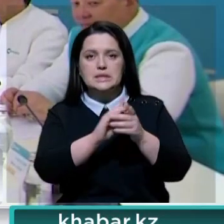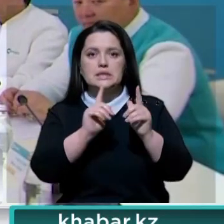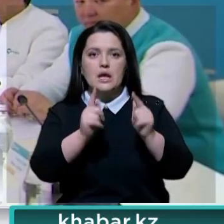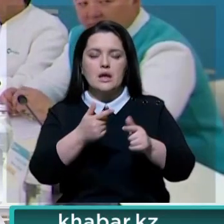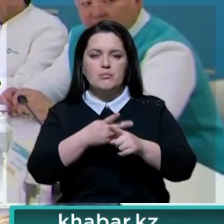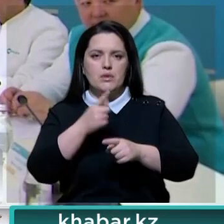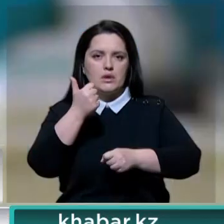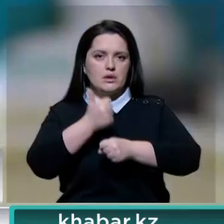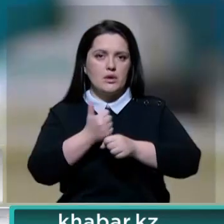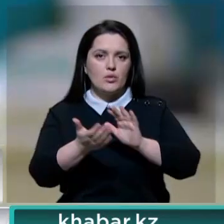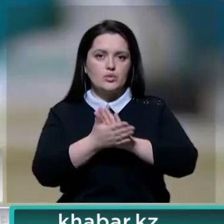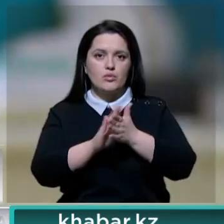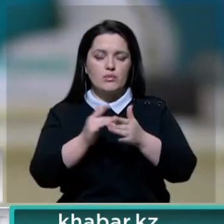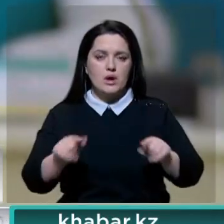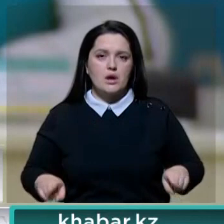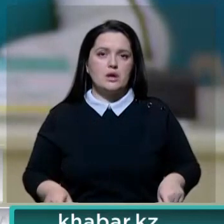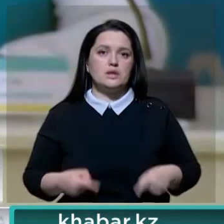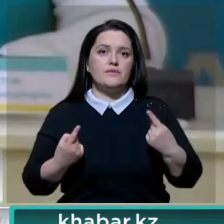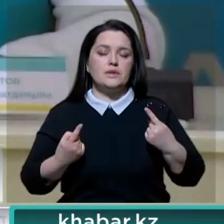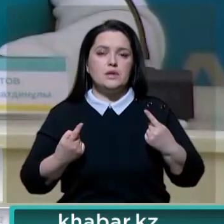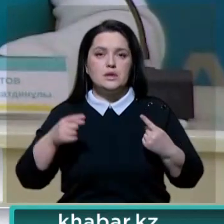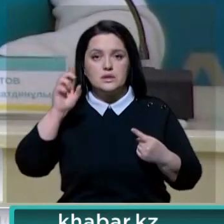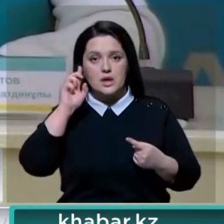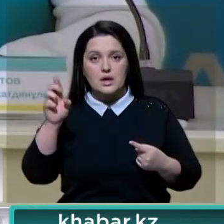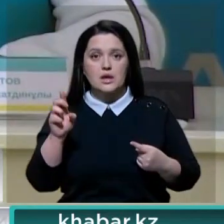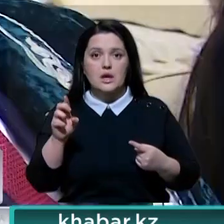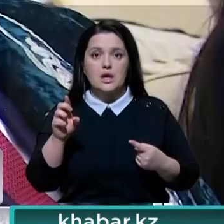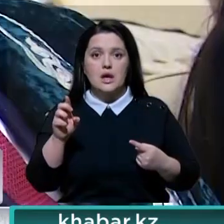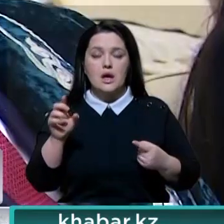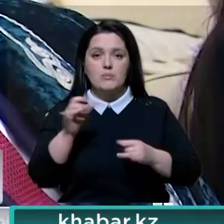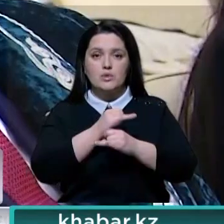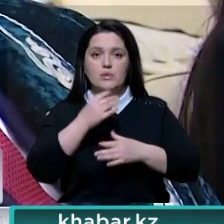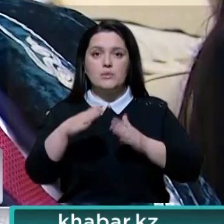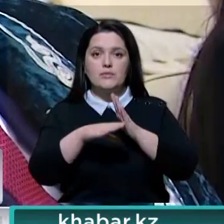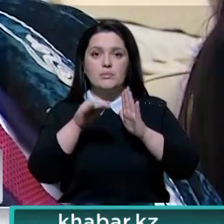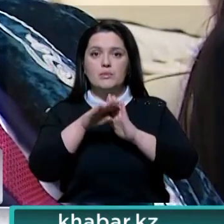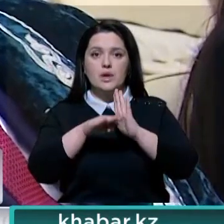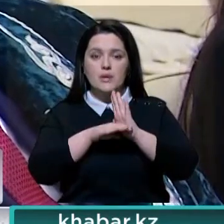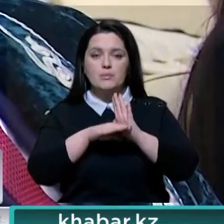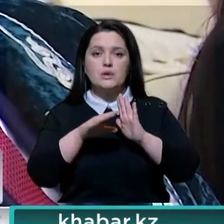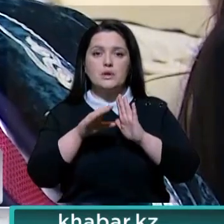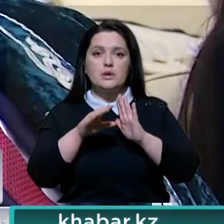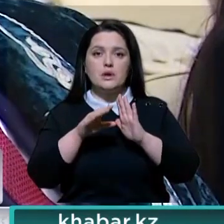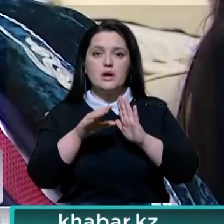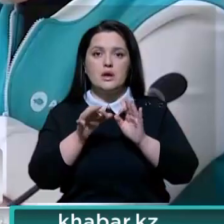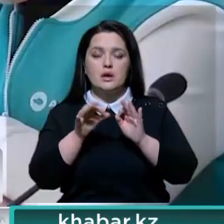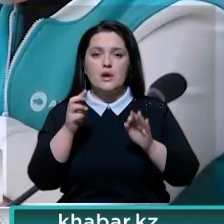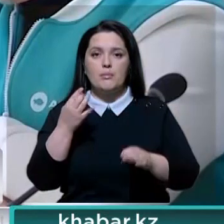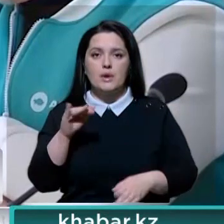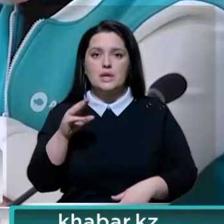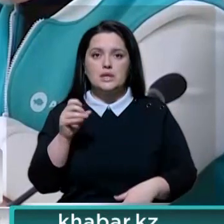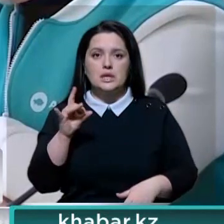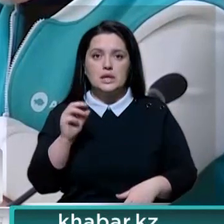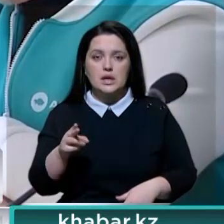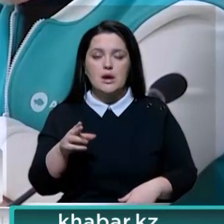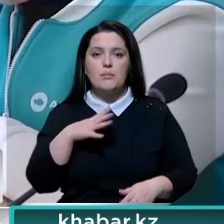являются основополагающим условием для развития любой страны в этот же день члены штаба обсудили предвыборную программу с общественностью района